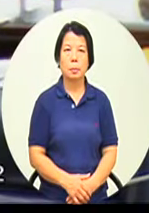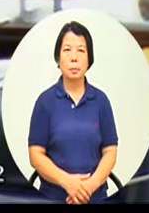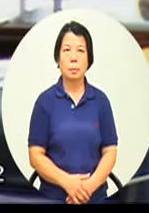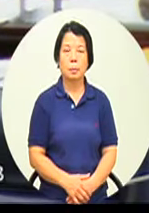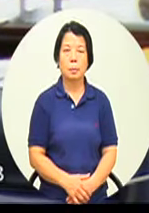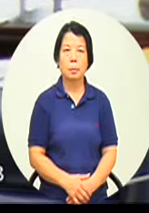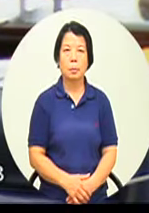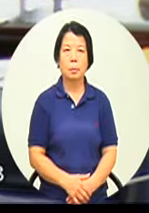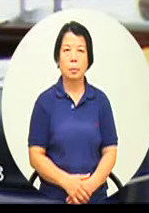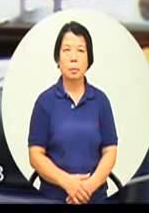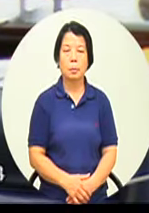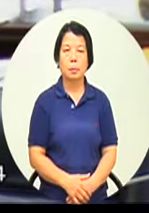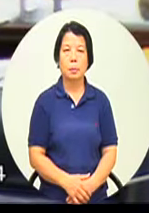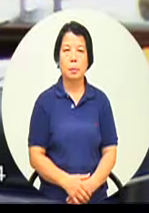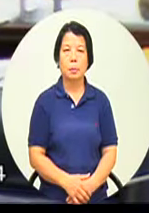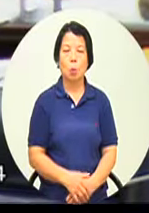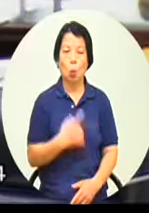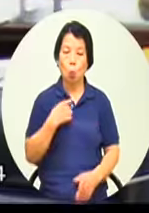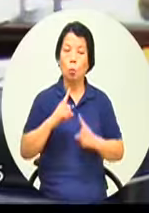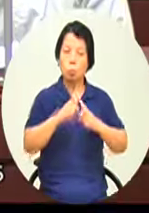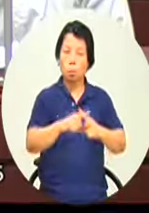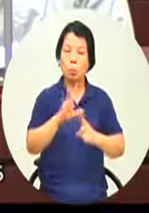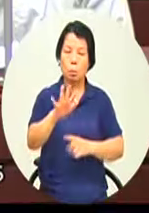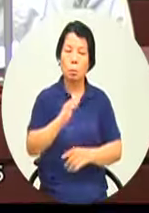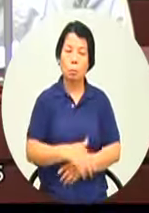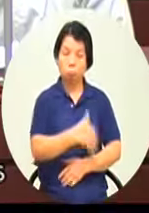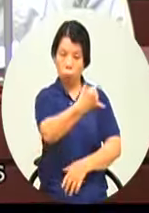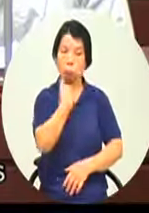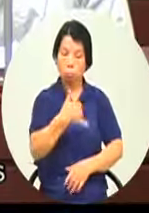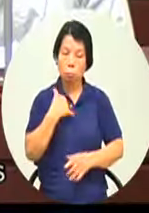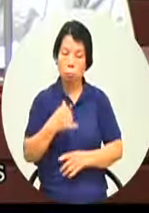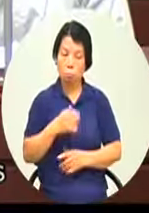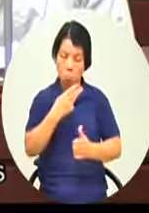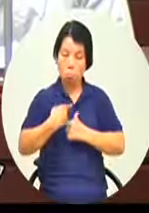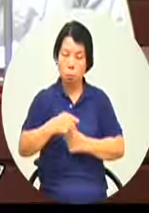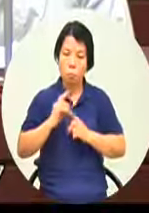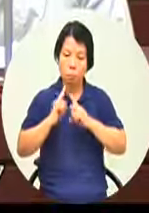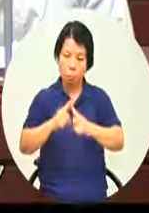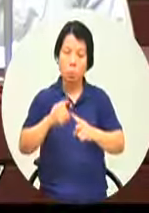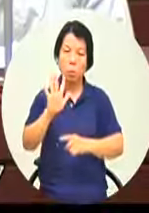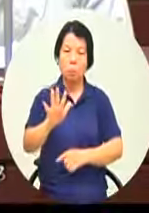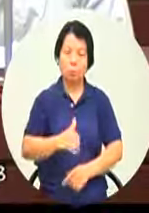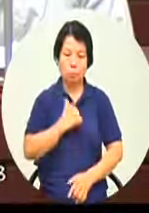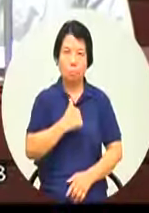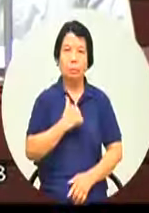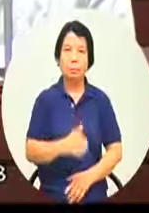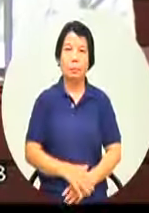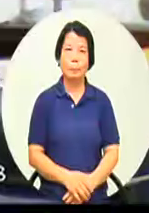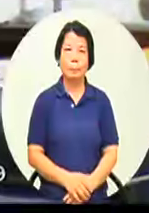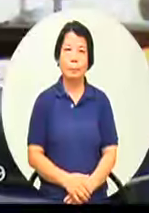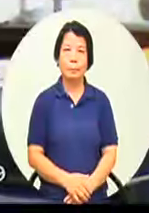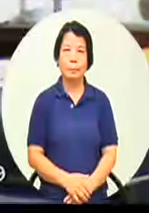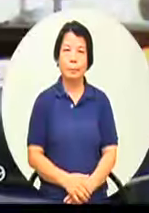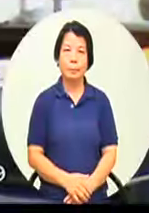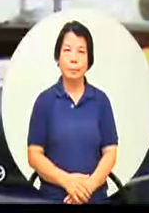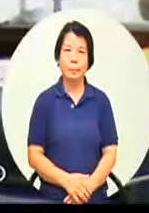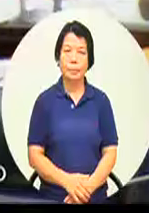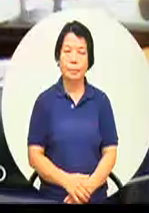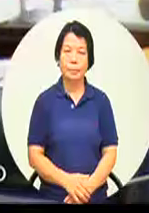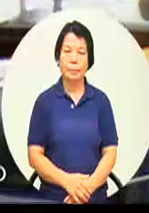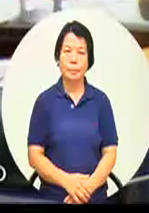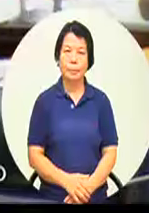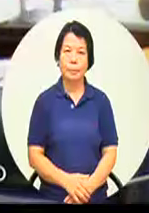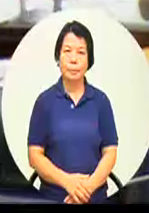有啊，这我有去啊，你叫我，你打电话叫我去的啊，有啦，真的啊。 好，好，因为还有好几位议员啊，